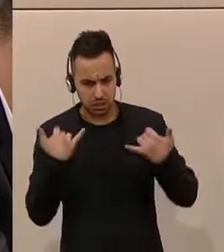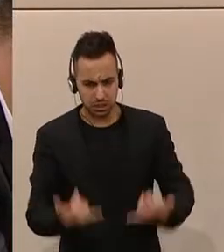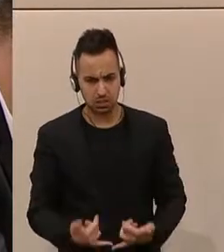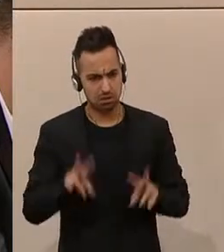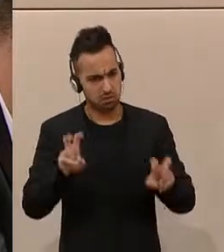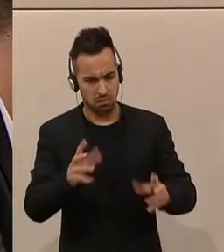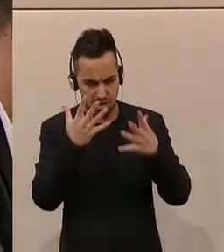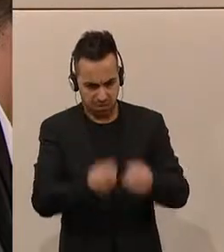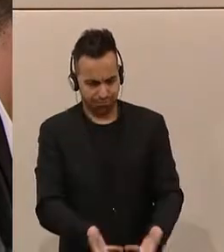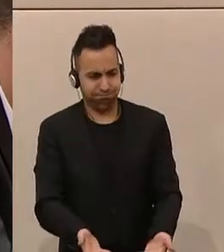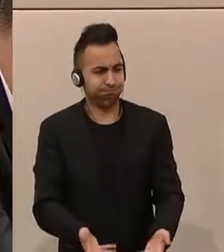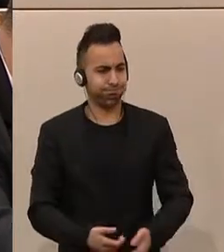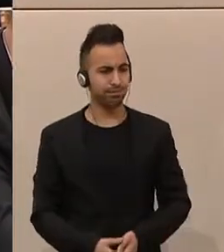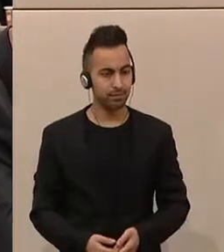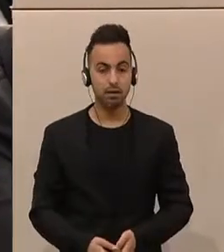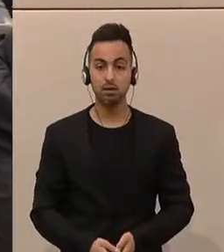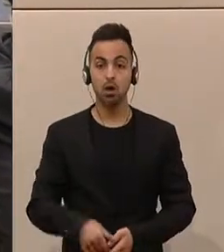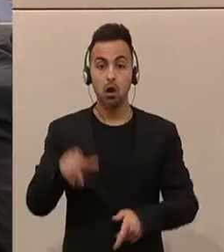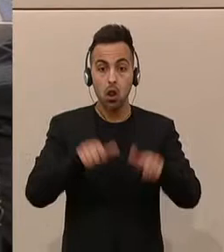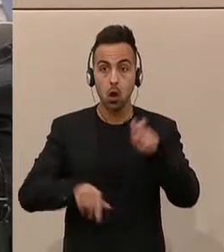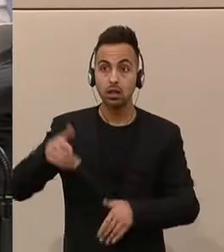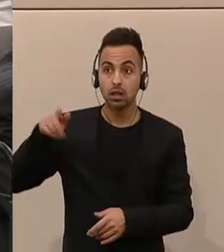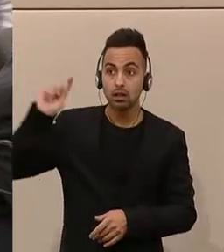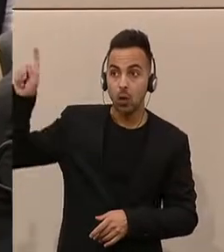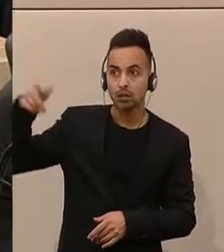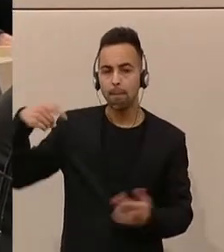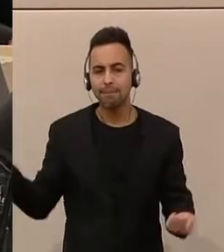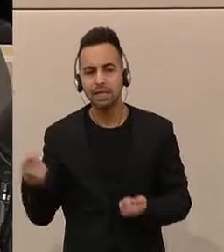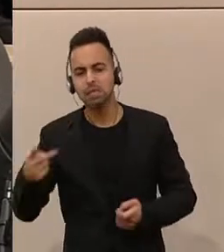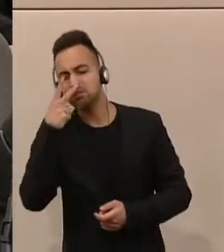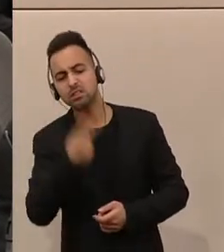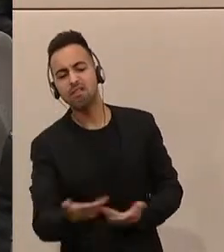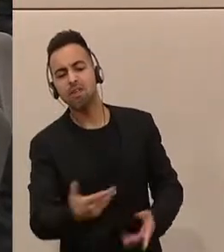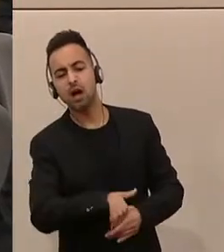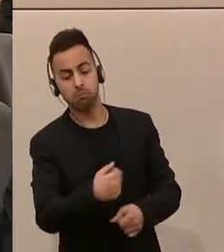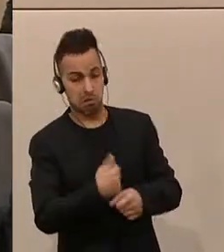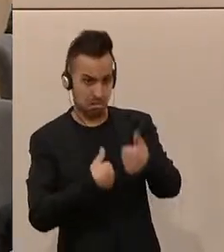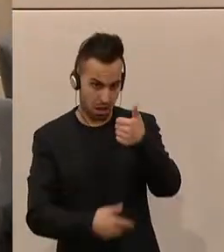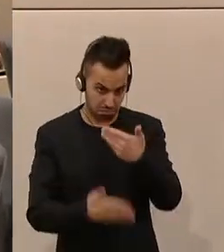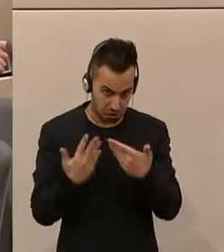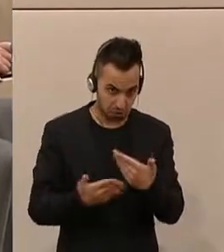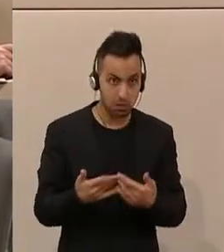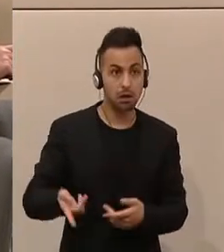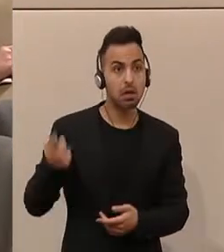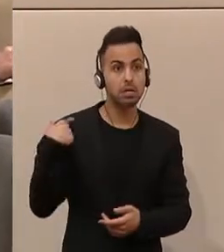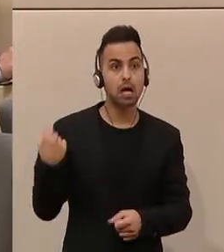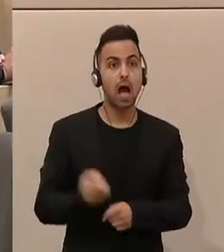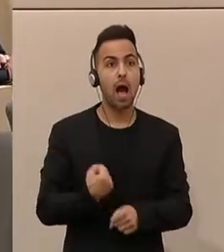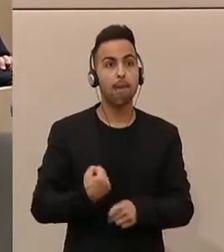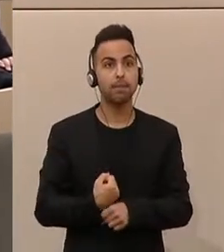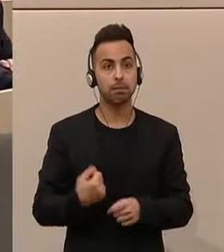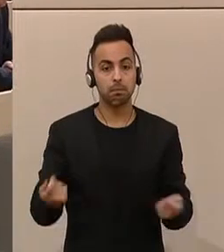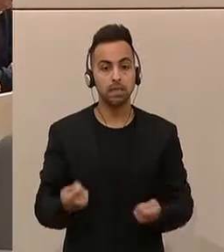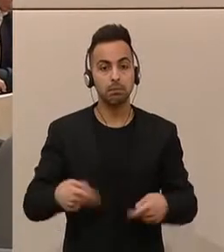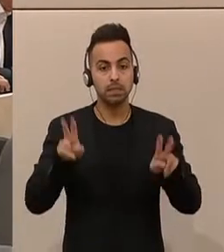Thema zusammenbringt. Und dass das die Leute draußen in den Betrieben auch mitbekommen, was ihr macht. Nur ein Beispiel, wir hatten letztens Arbeiterbetriebsratswahl bei